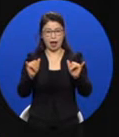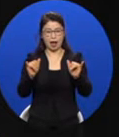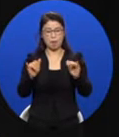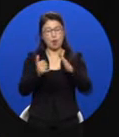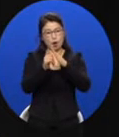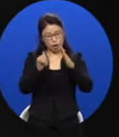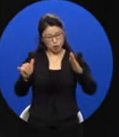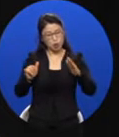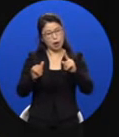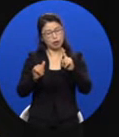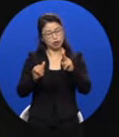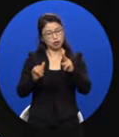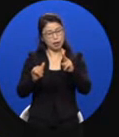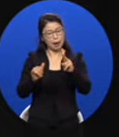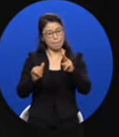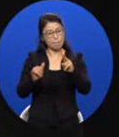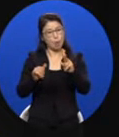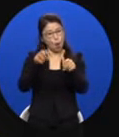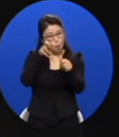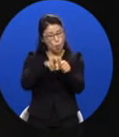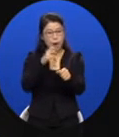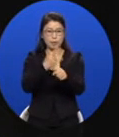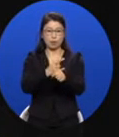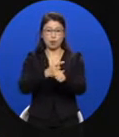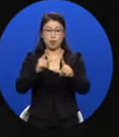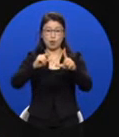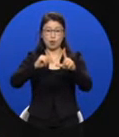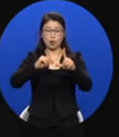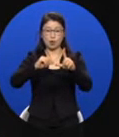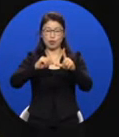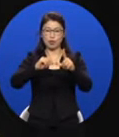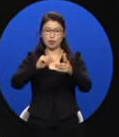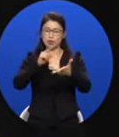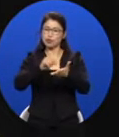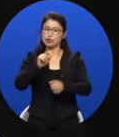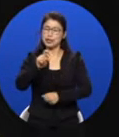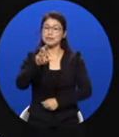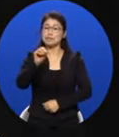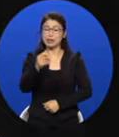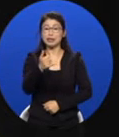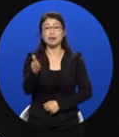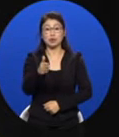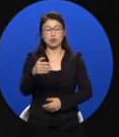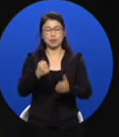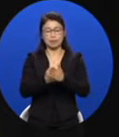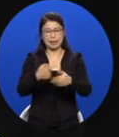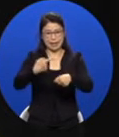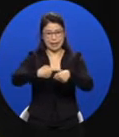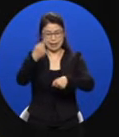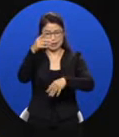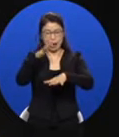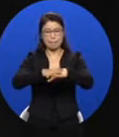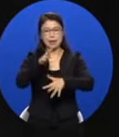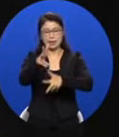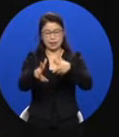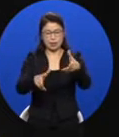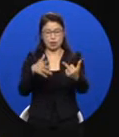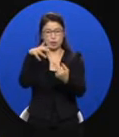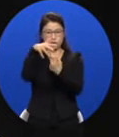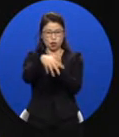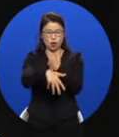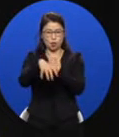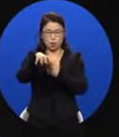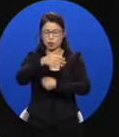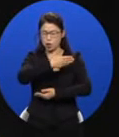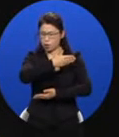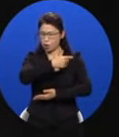부양하시는 분이 한두 사람만 해도 한 10만 명 가까이 됩니다. 그만큼 1차 산업이 서귀포 지역에